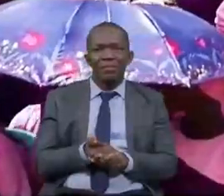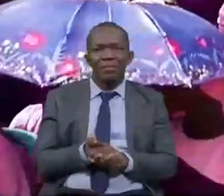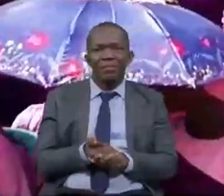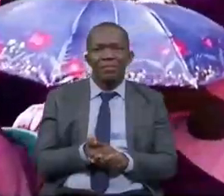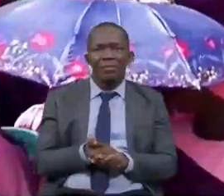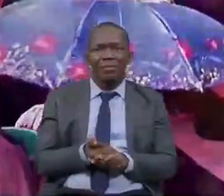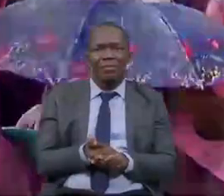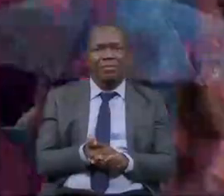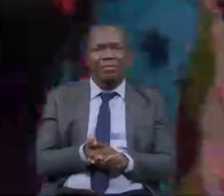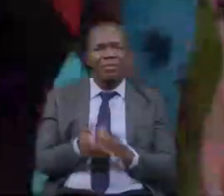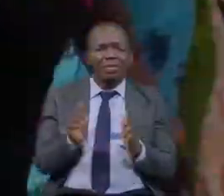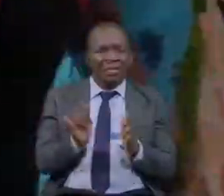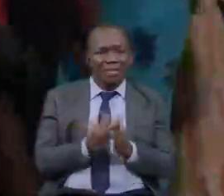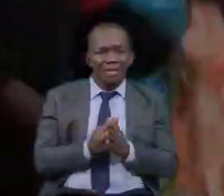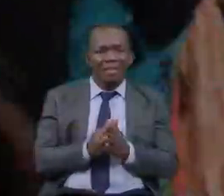ce style de vie